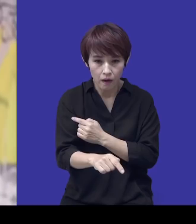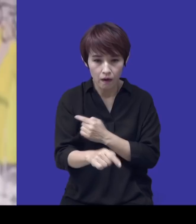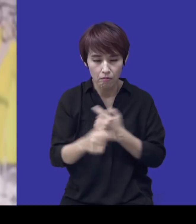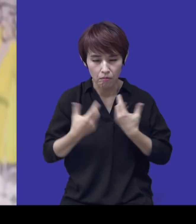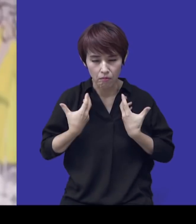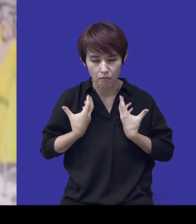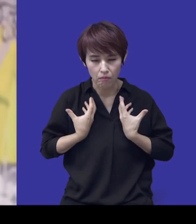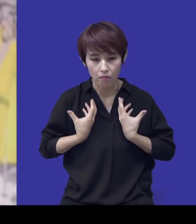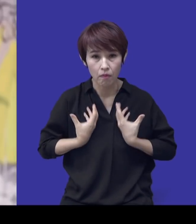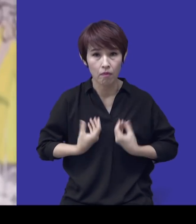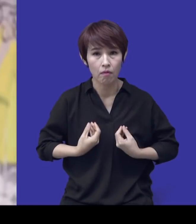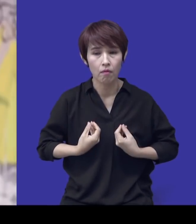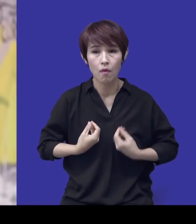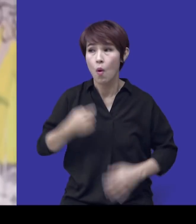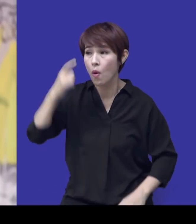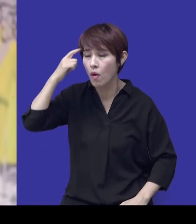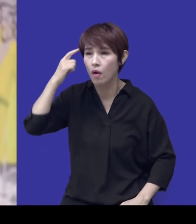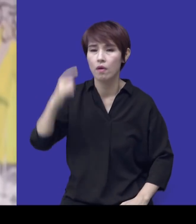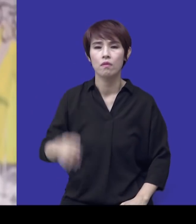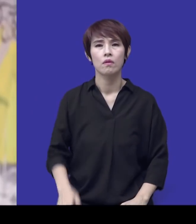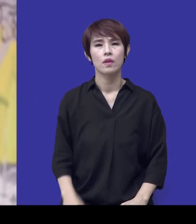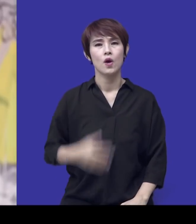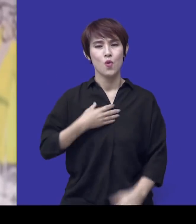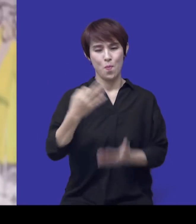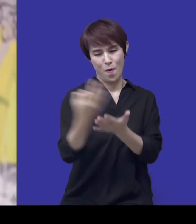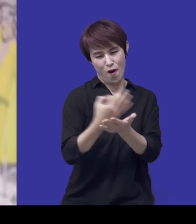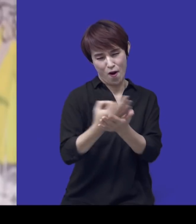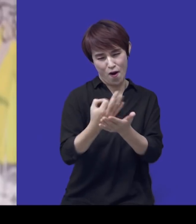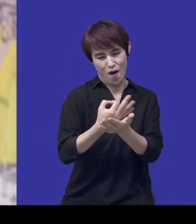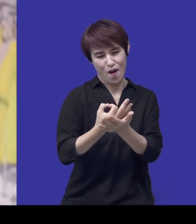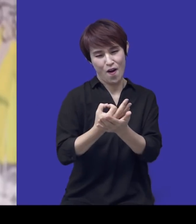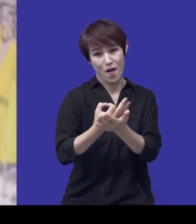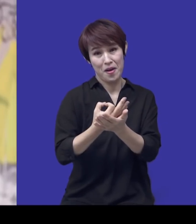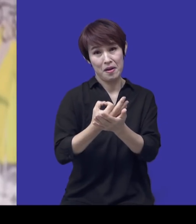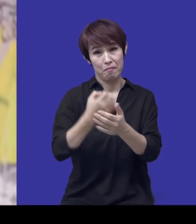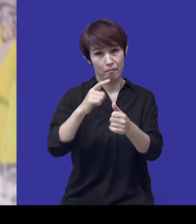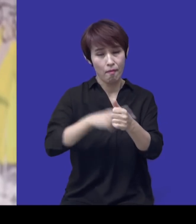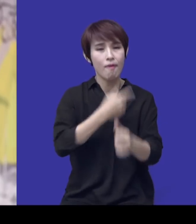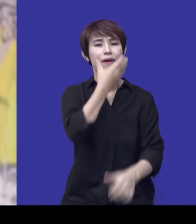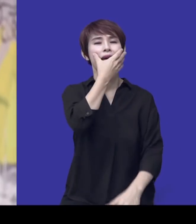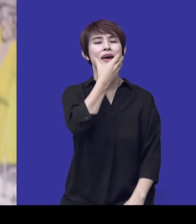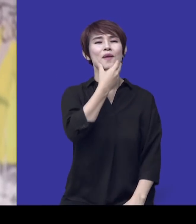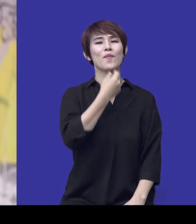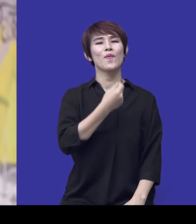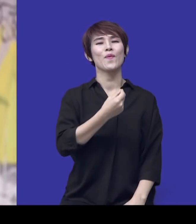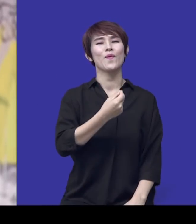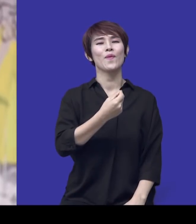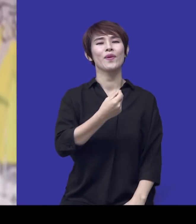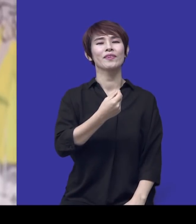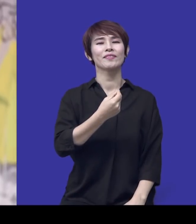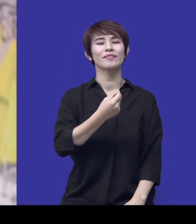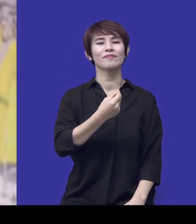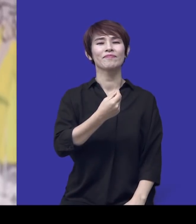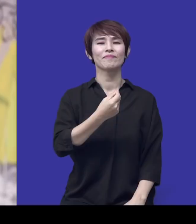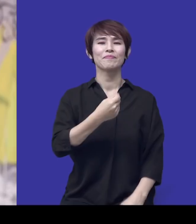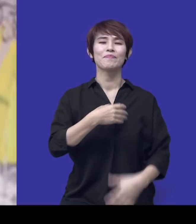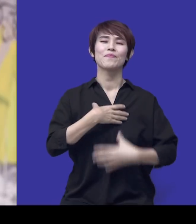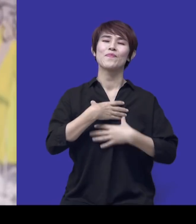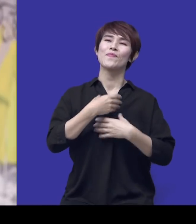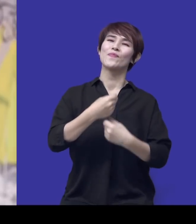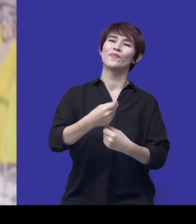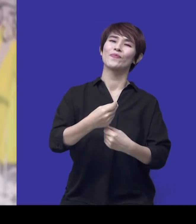정말 돈을 많이 벌면 무조건적으로 행복하고 안정적이고 평안하고